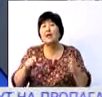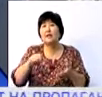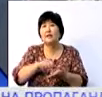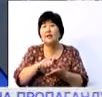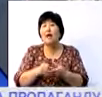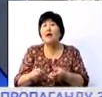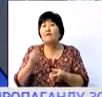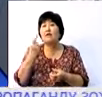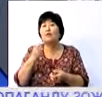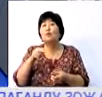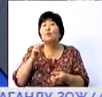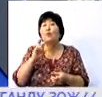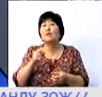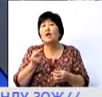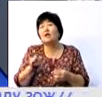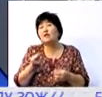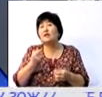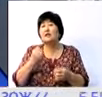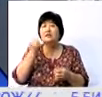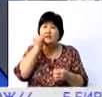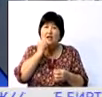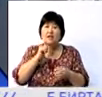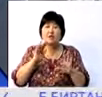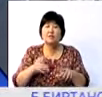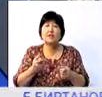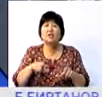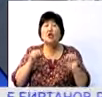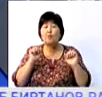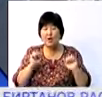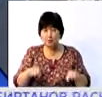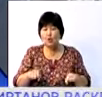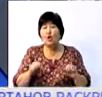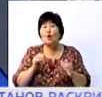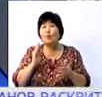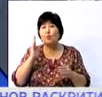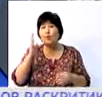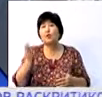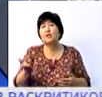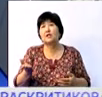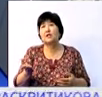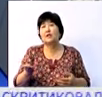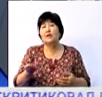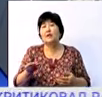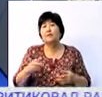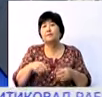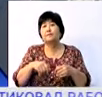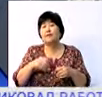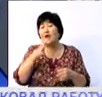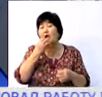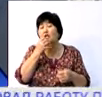предприятия выявить узкие тонкие места, где возможно будет в период отопительного